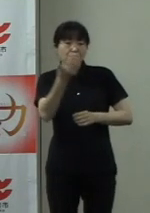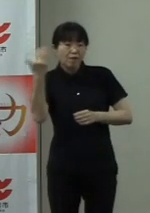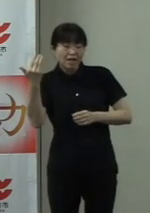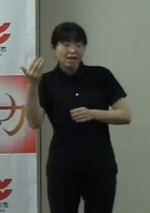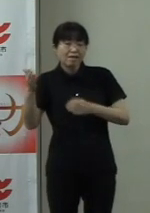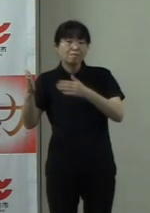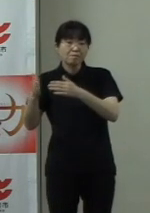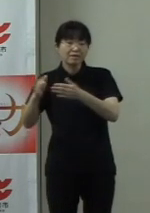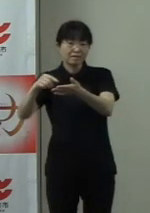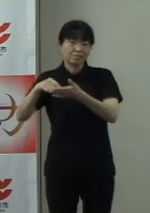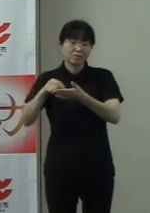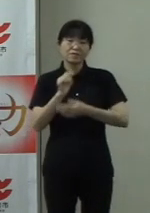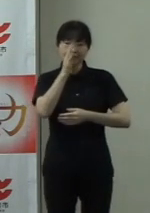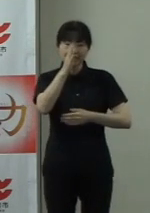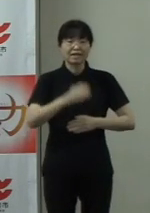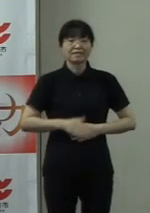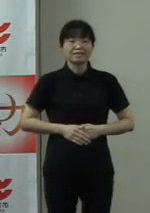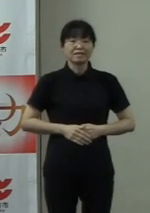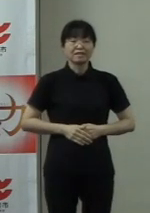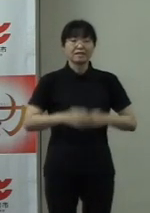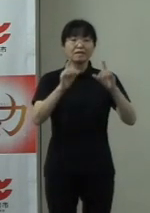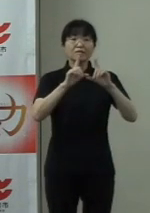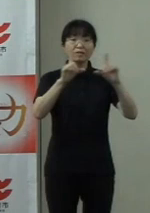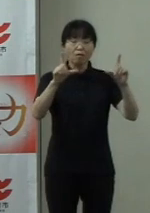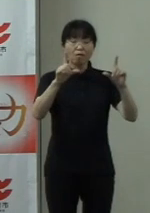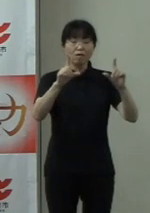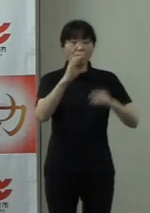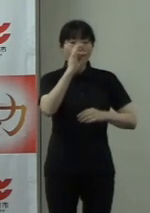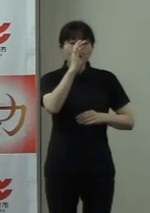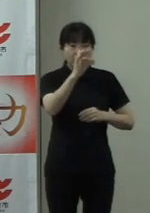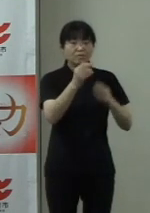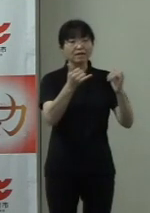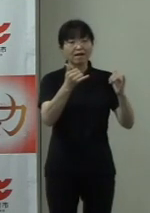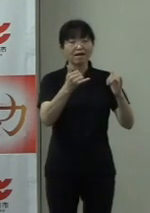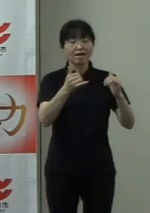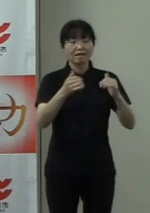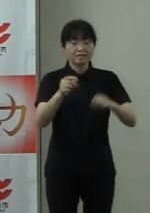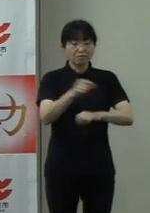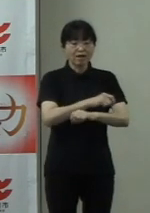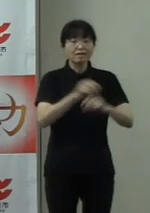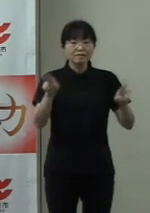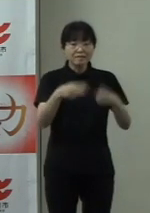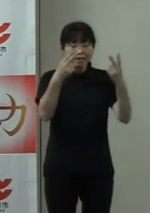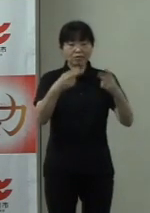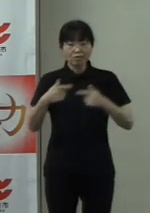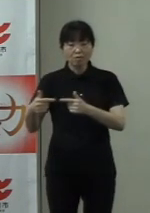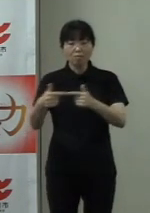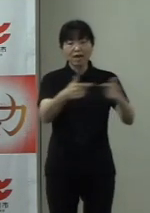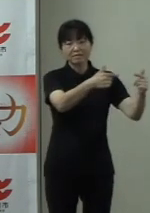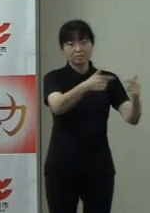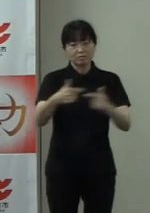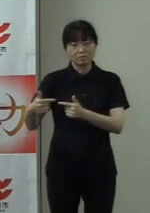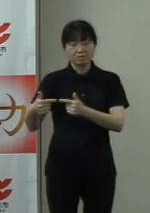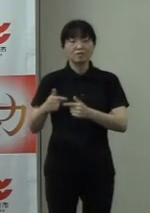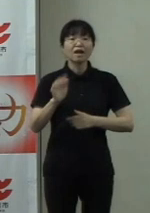。また公演をご覧いただく方には専用のシャトルバスが運行をしております